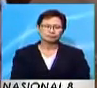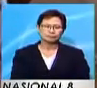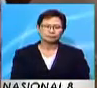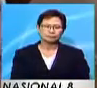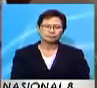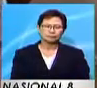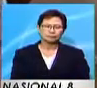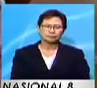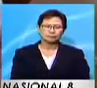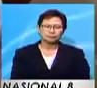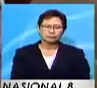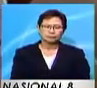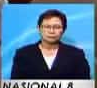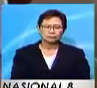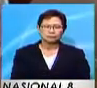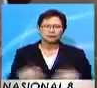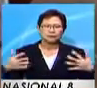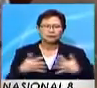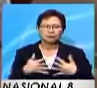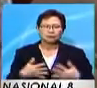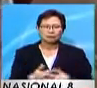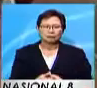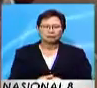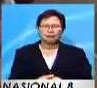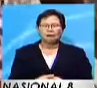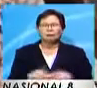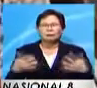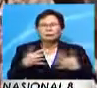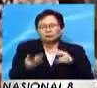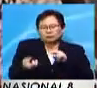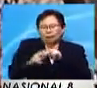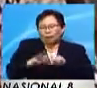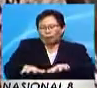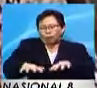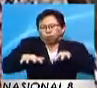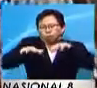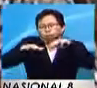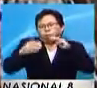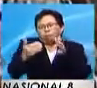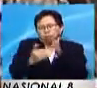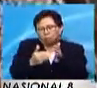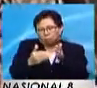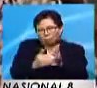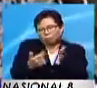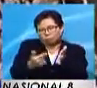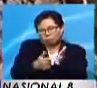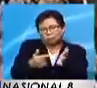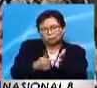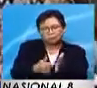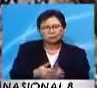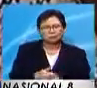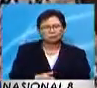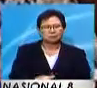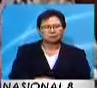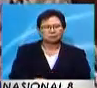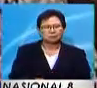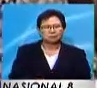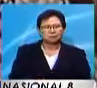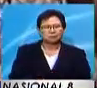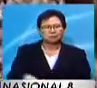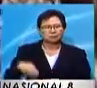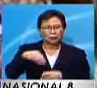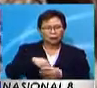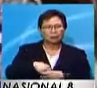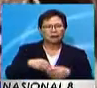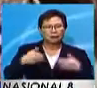keada kalau takut penambahan dia akan lebih mingkat lagat rumahlah pasal dia ada selut dalam rumah